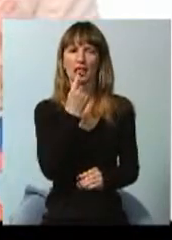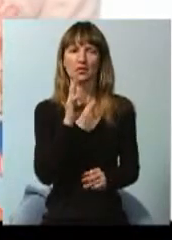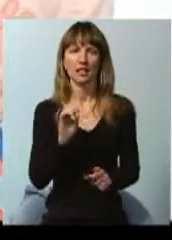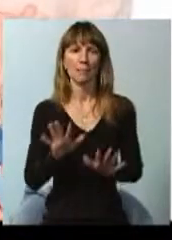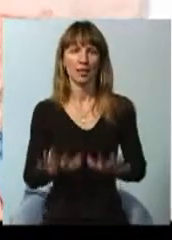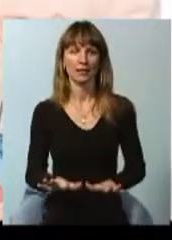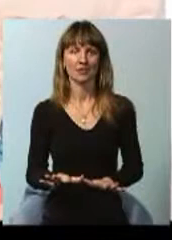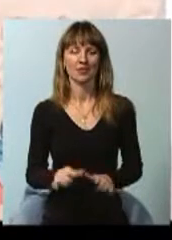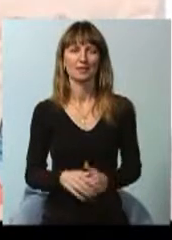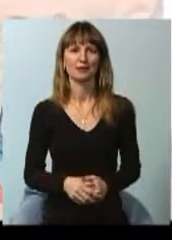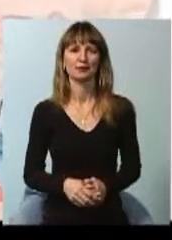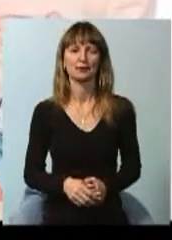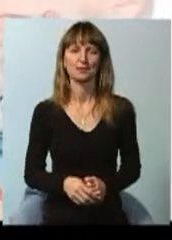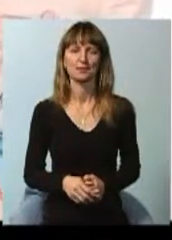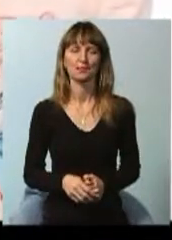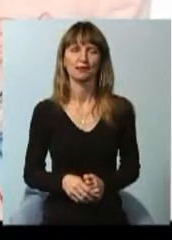место.